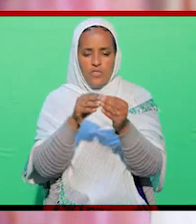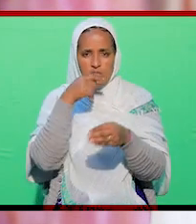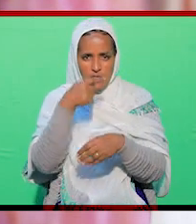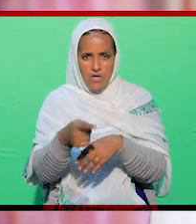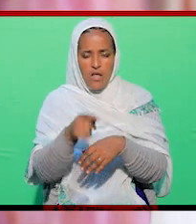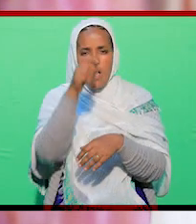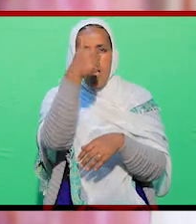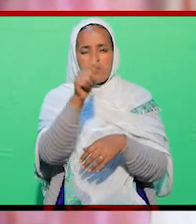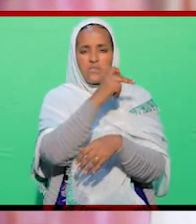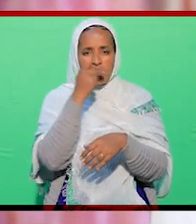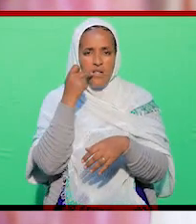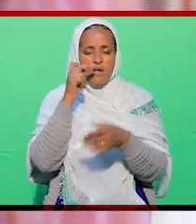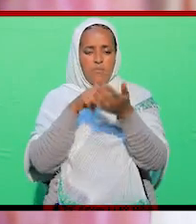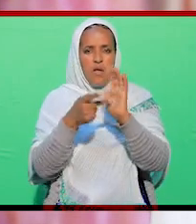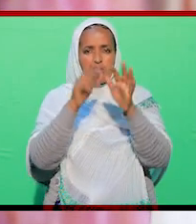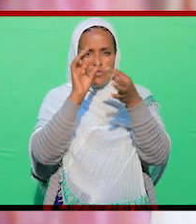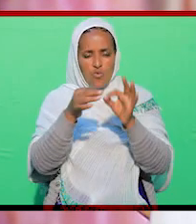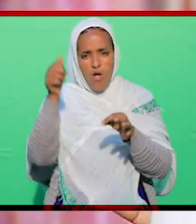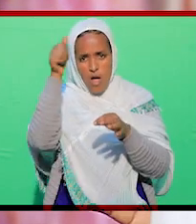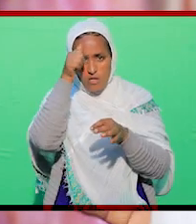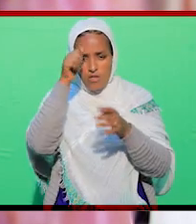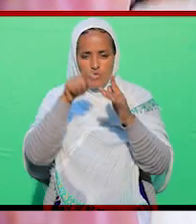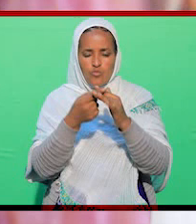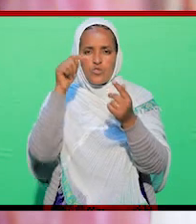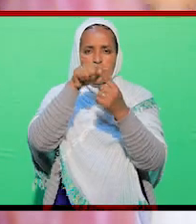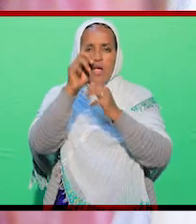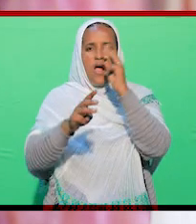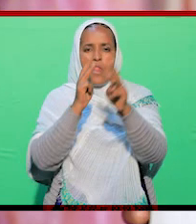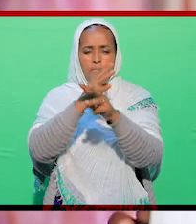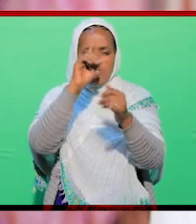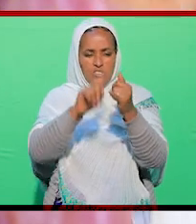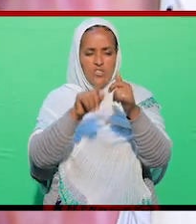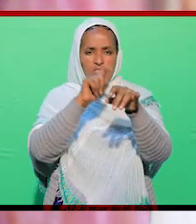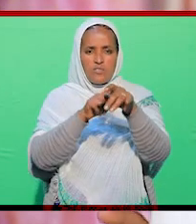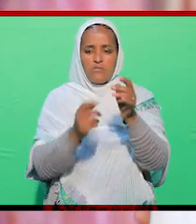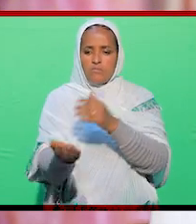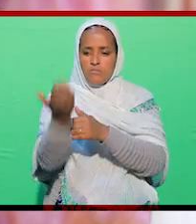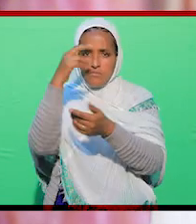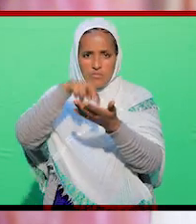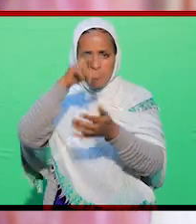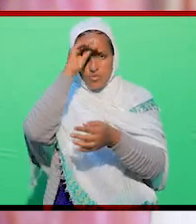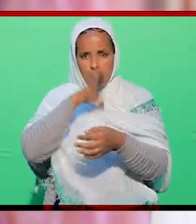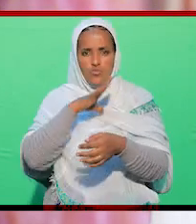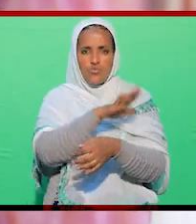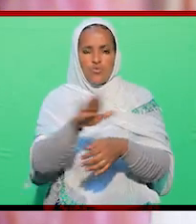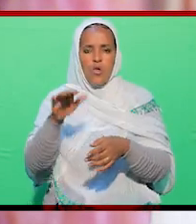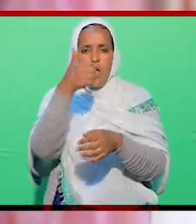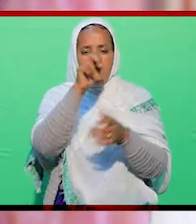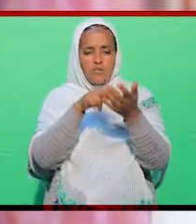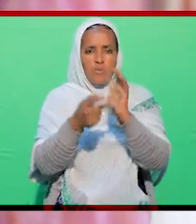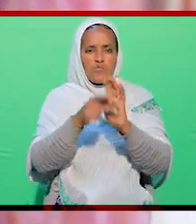ስለ ትንሣኤ ዘጉባኤ ሲናገር ማለት ነው። አስር ደናግል ማለት ከአዳም ጀምሮ እስከ ዓለም ፍጻሜ ድረስ የሚነሱ የሰው ልጆች